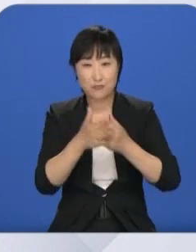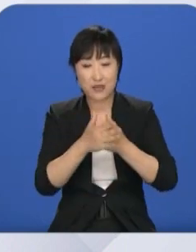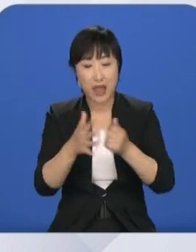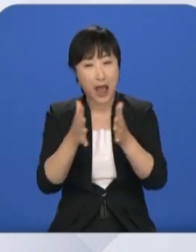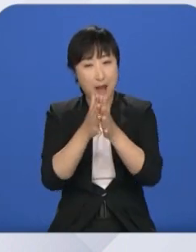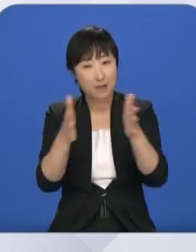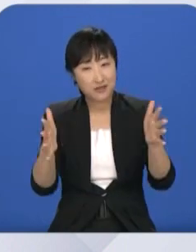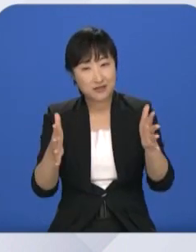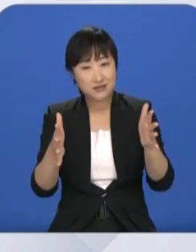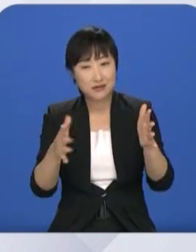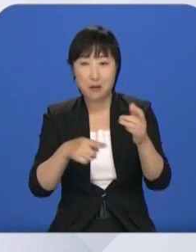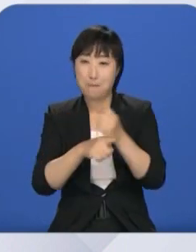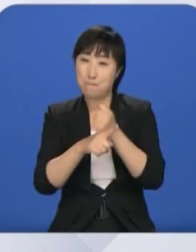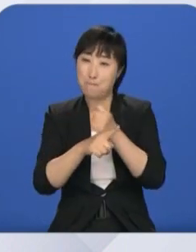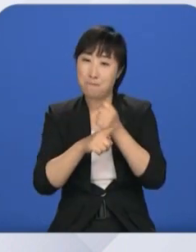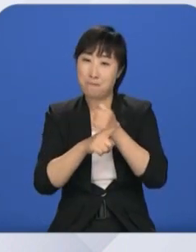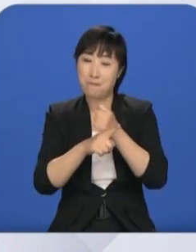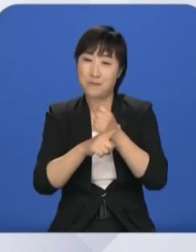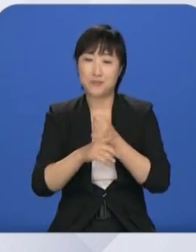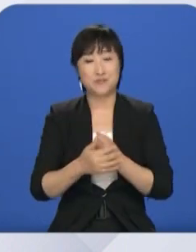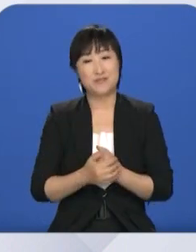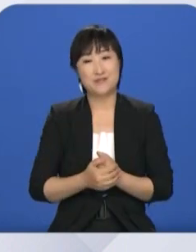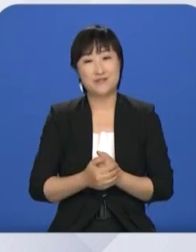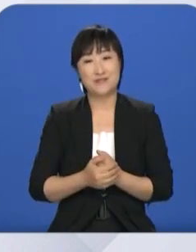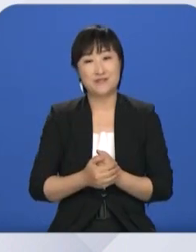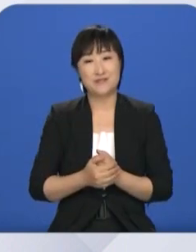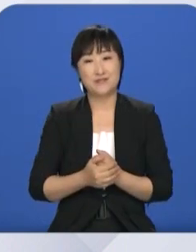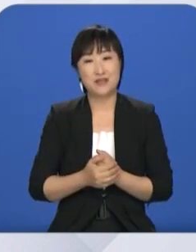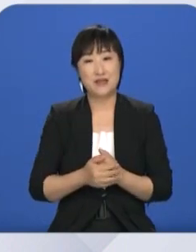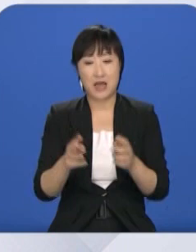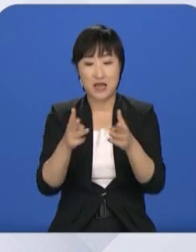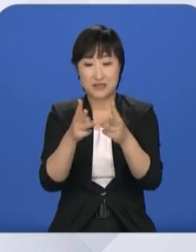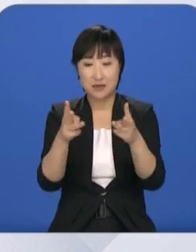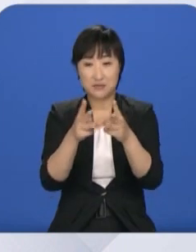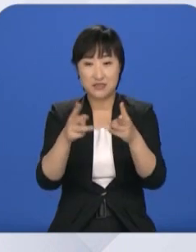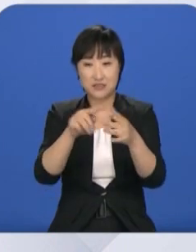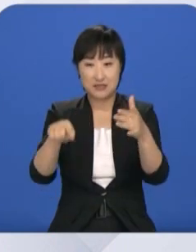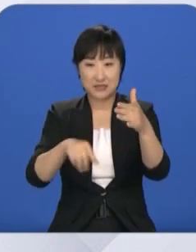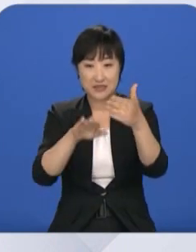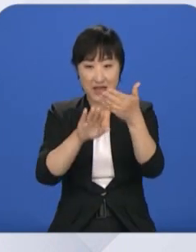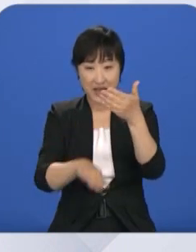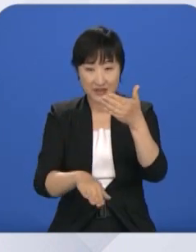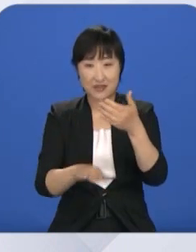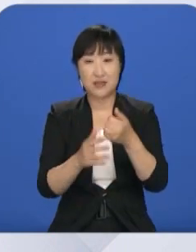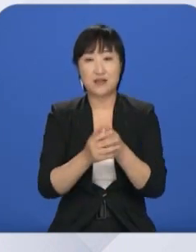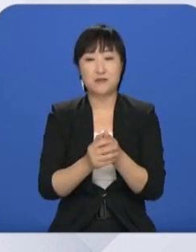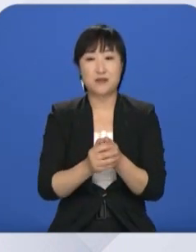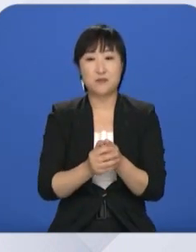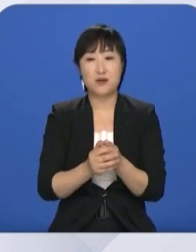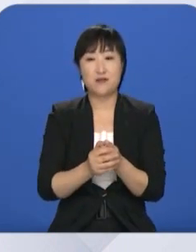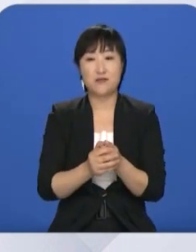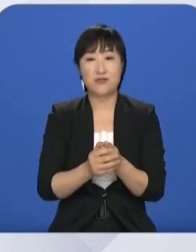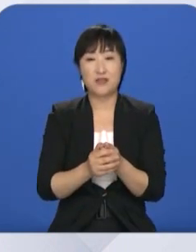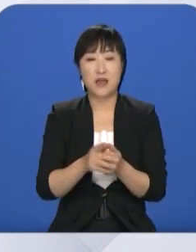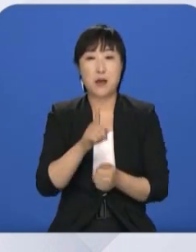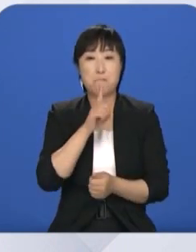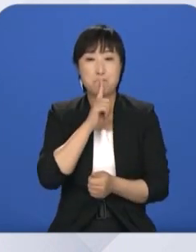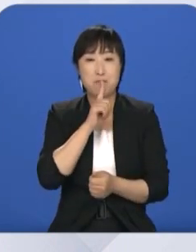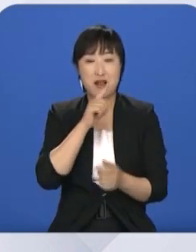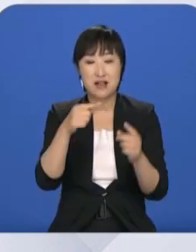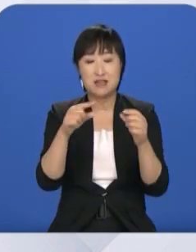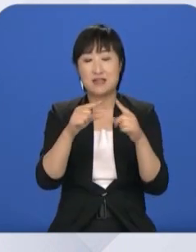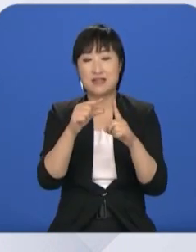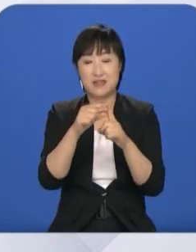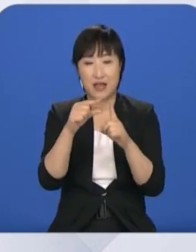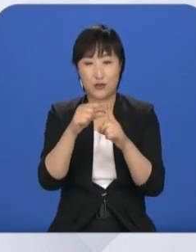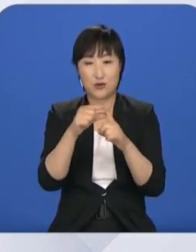그 공장도 그러니까 3층 이내에서 예, 이내면은 그거를 이제 그 용어로